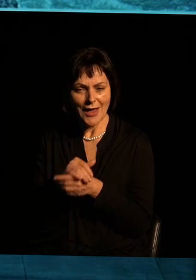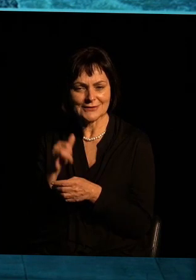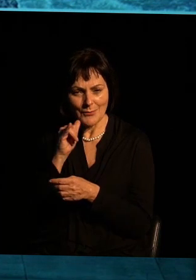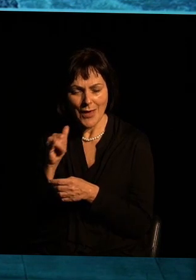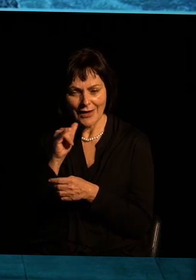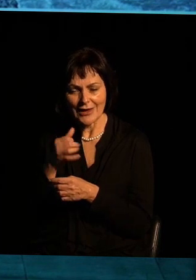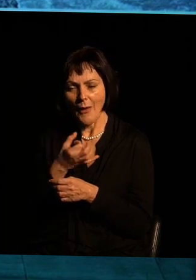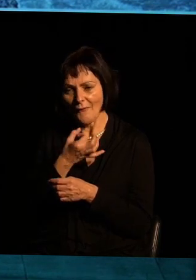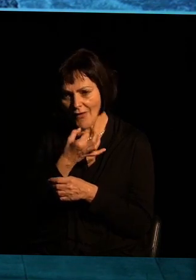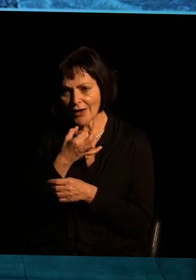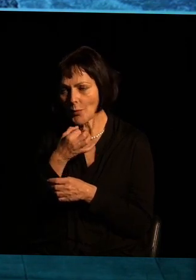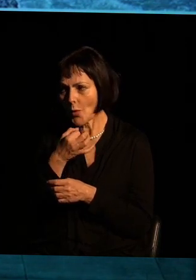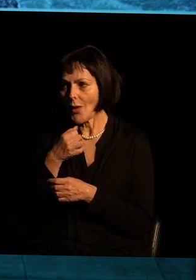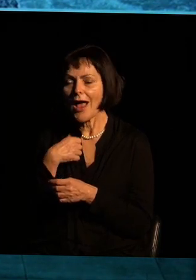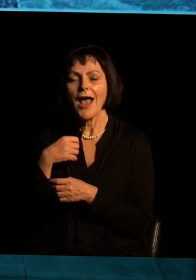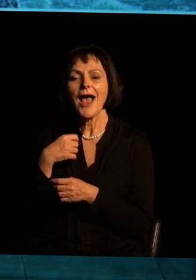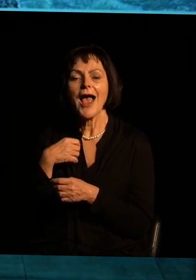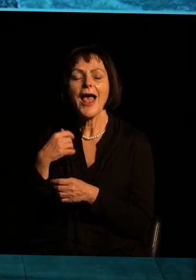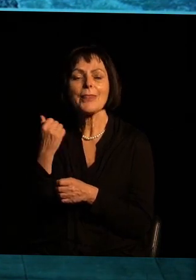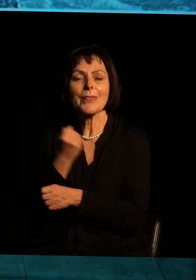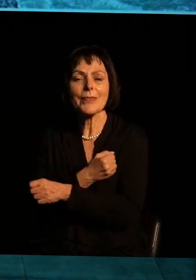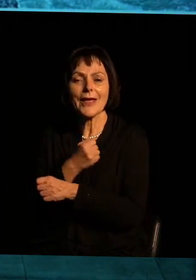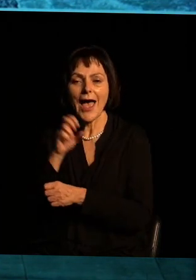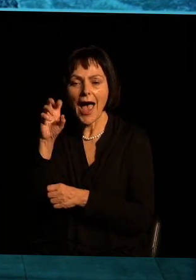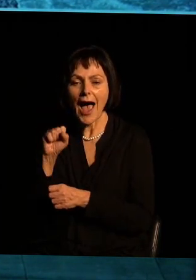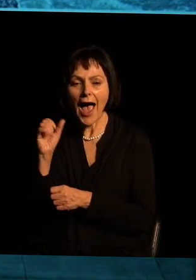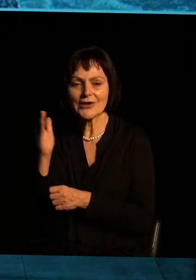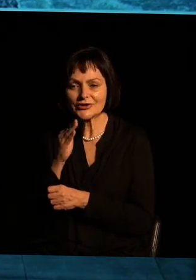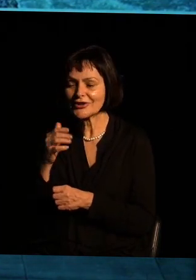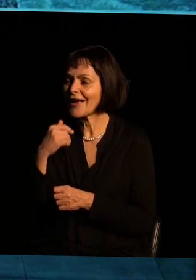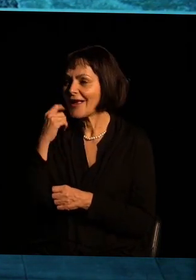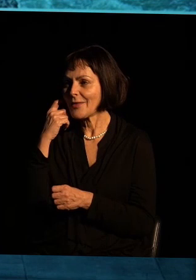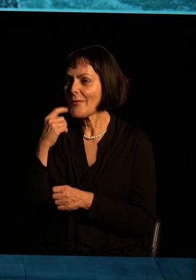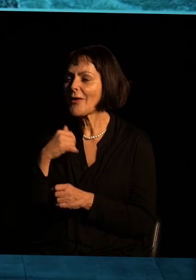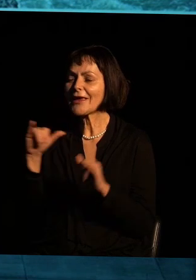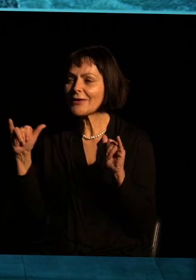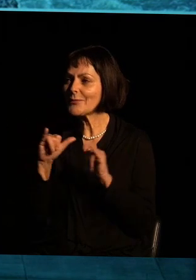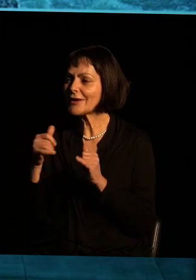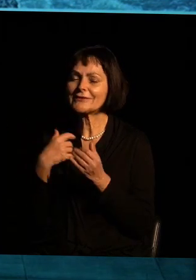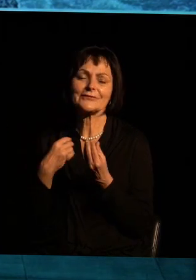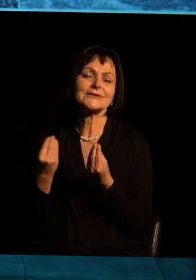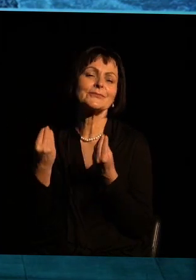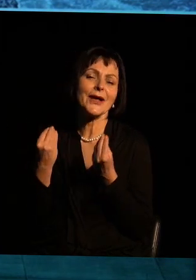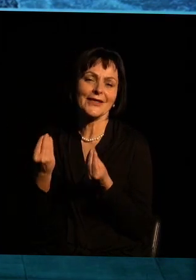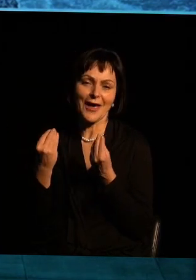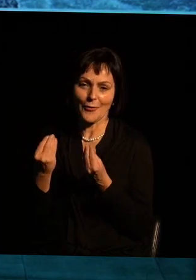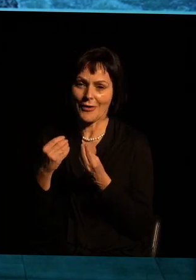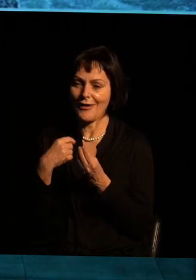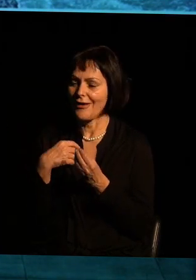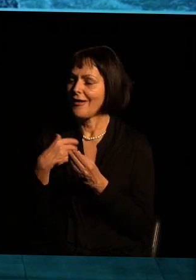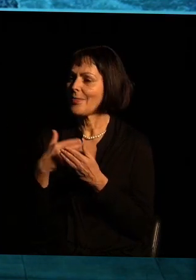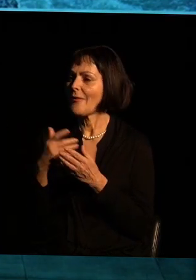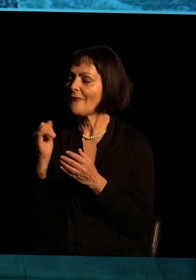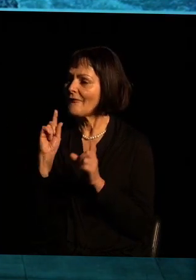właśnie te faje z tym haszem, z tym wieczorne takie imprezy. No, to było niesamowite, także